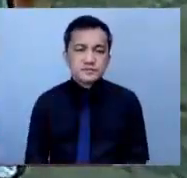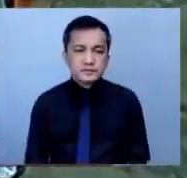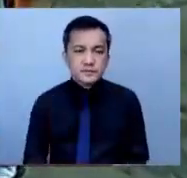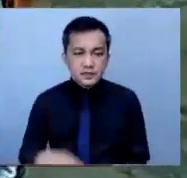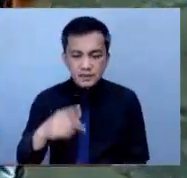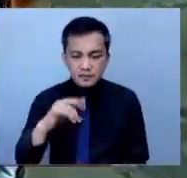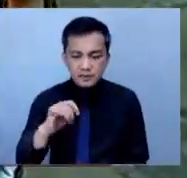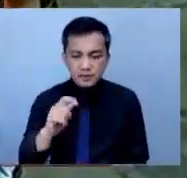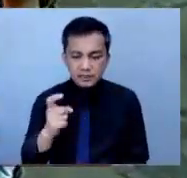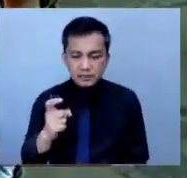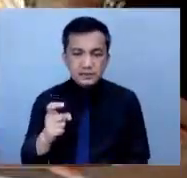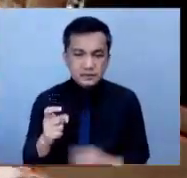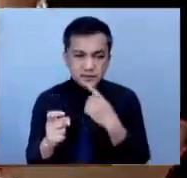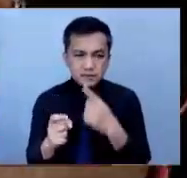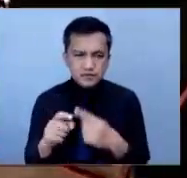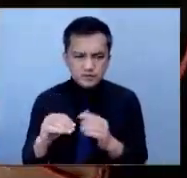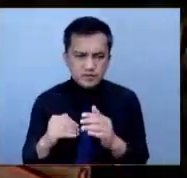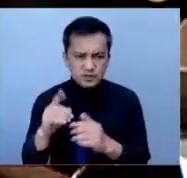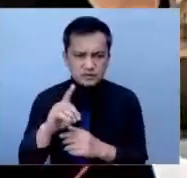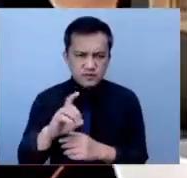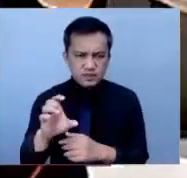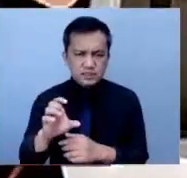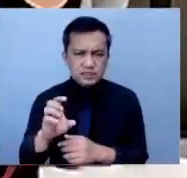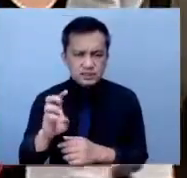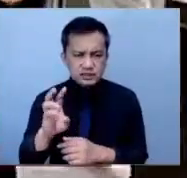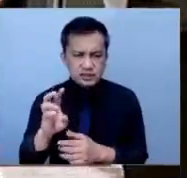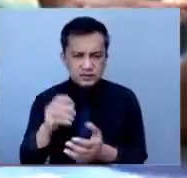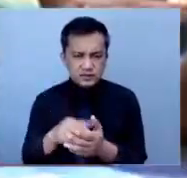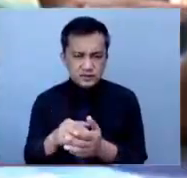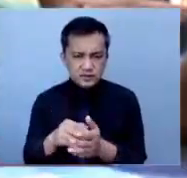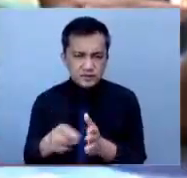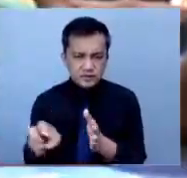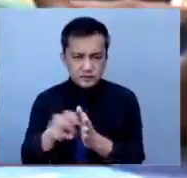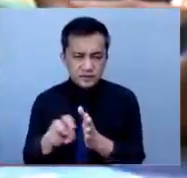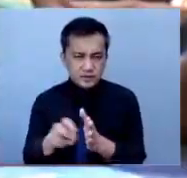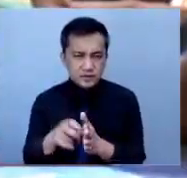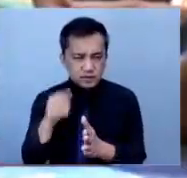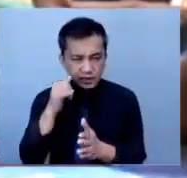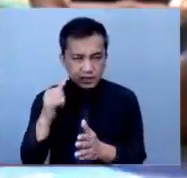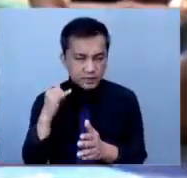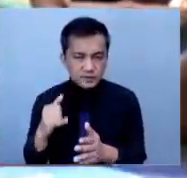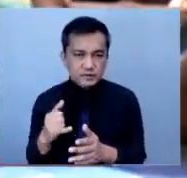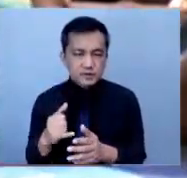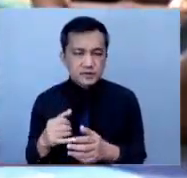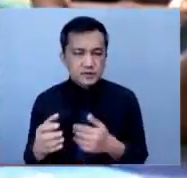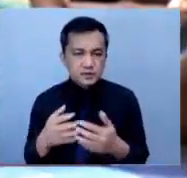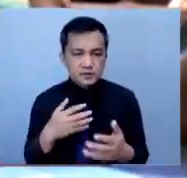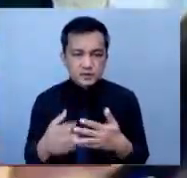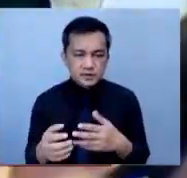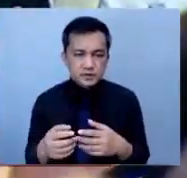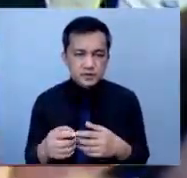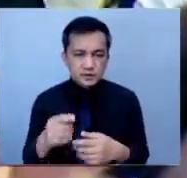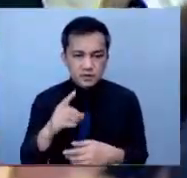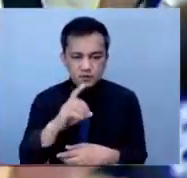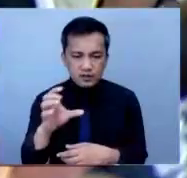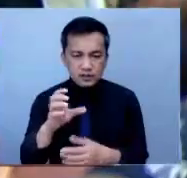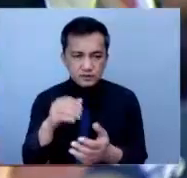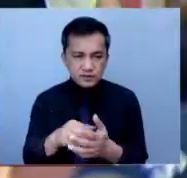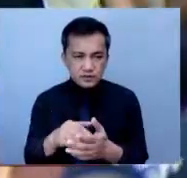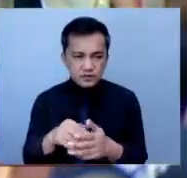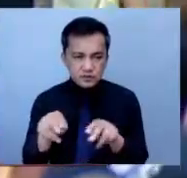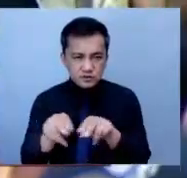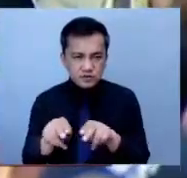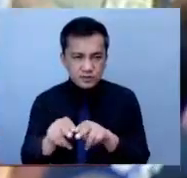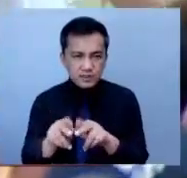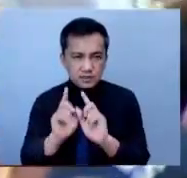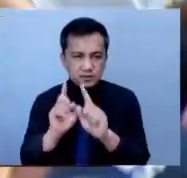PITX, mahigit 116,000 ang pasahero sa terminal kahapon. Yan ay kahit na hanggang 100,000 lang ang karaniwang dumarating